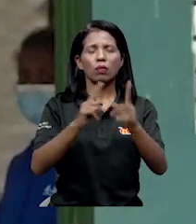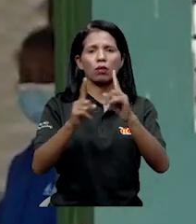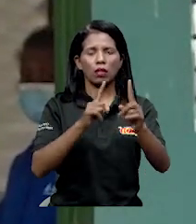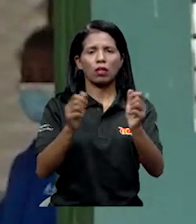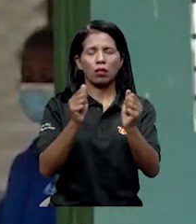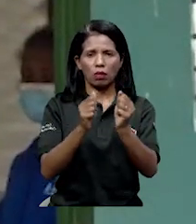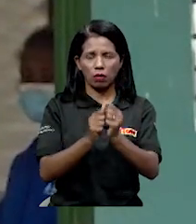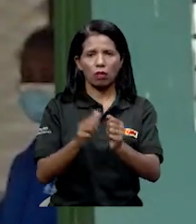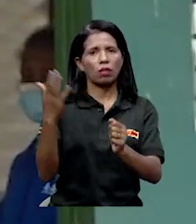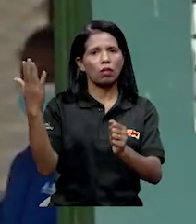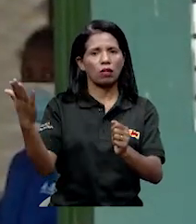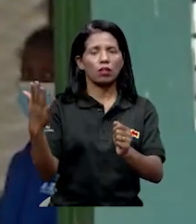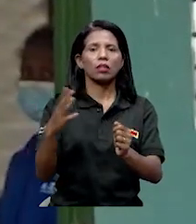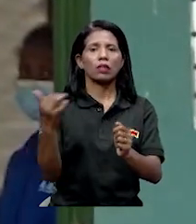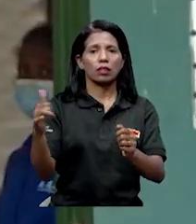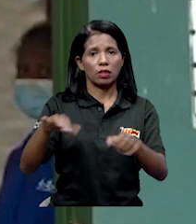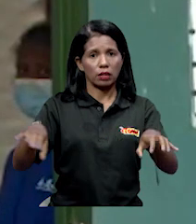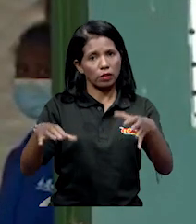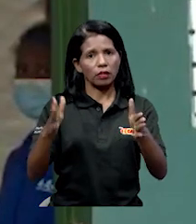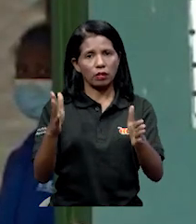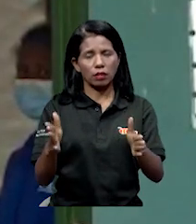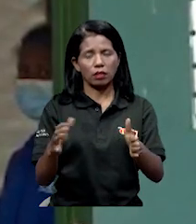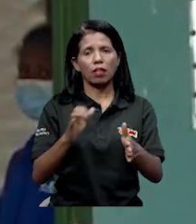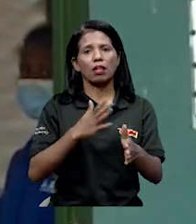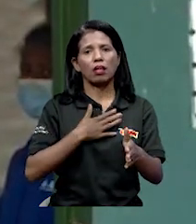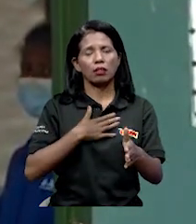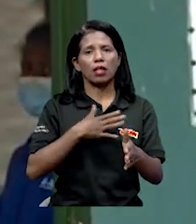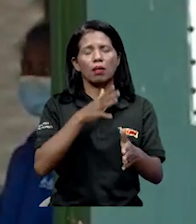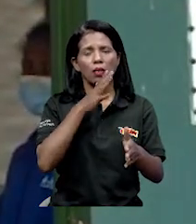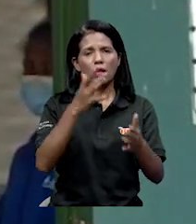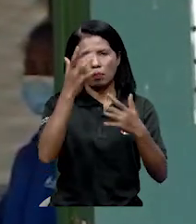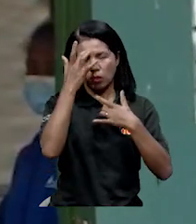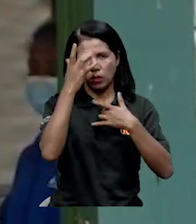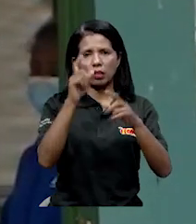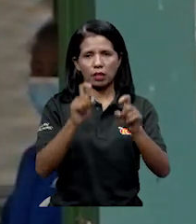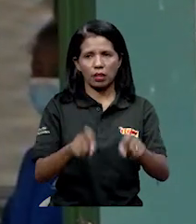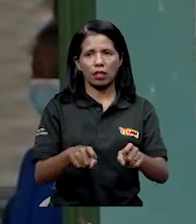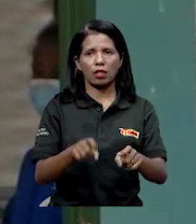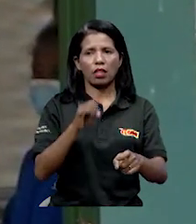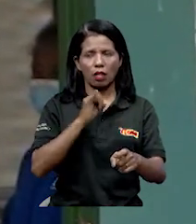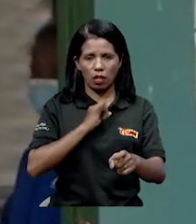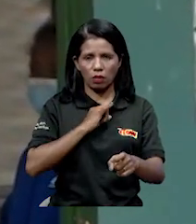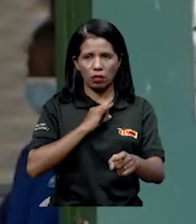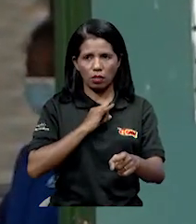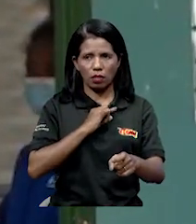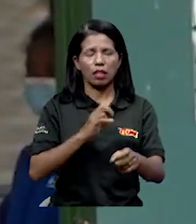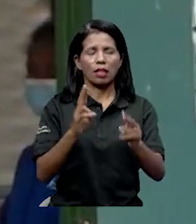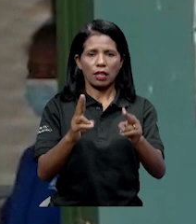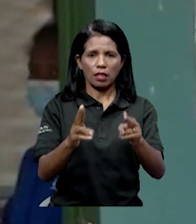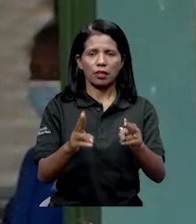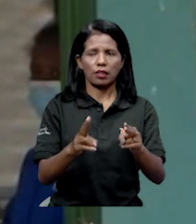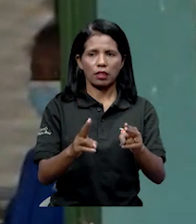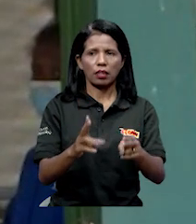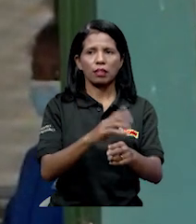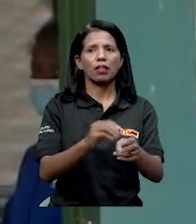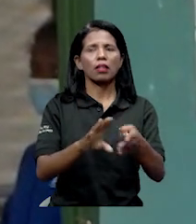Hau konfirme ti iha neba deha be hau nia mama moras, ebe tengke hau urus tia nini be surat